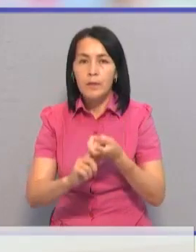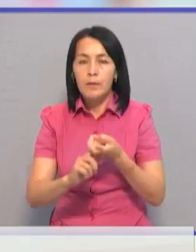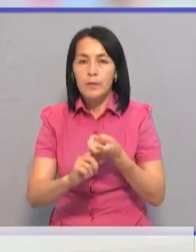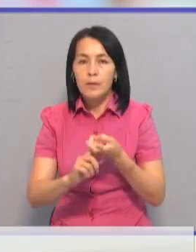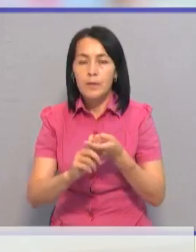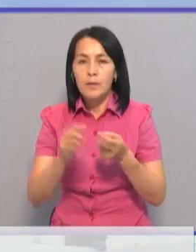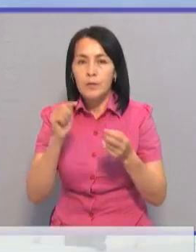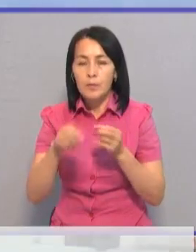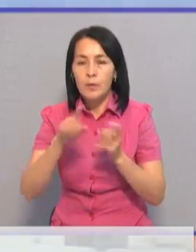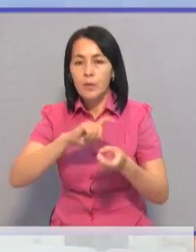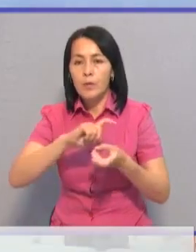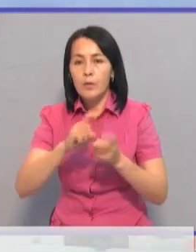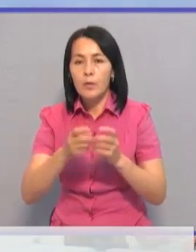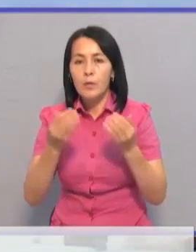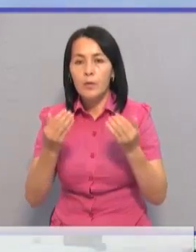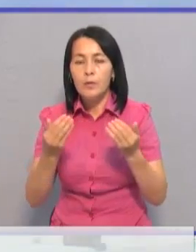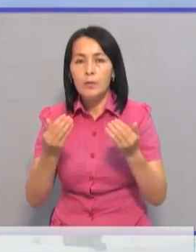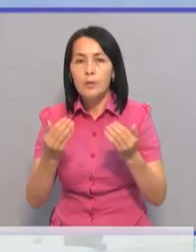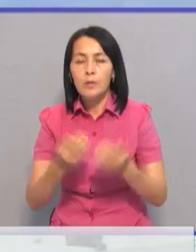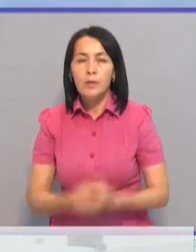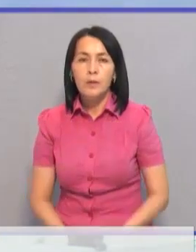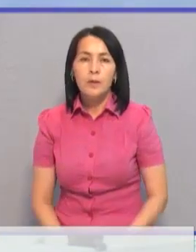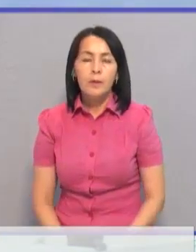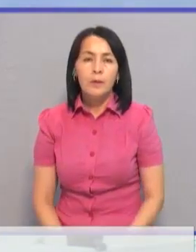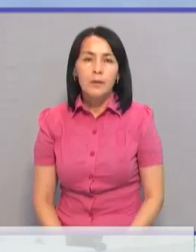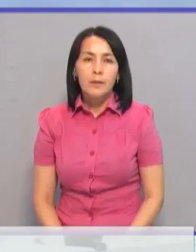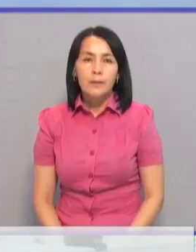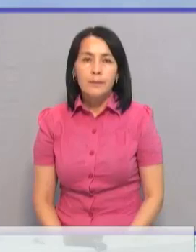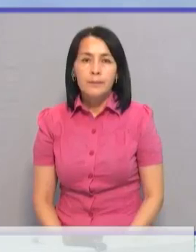күресет. Бұл көрермеге үлкен ой салып, қазір бұл киноға